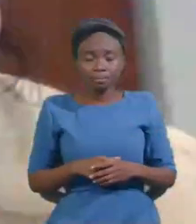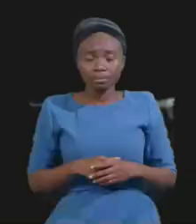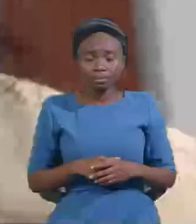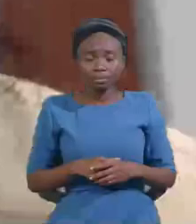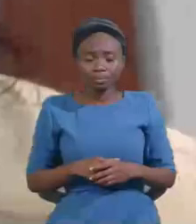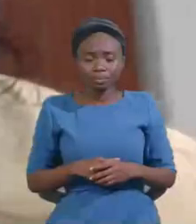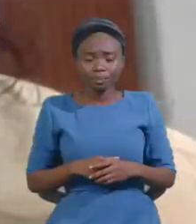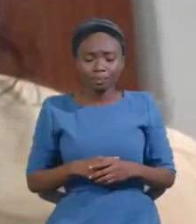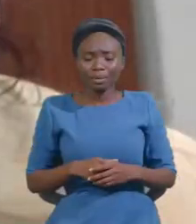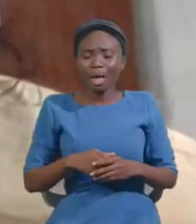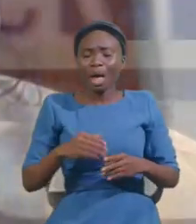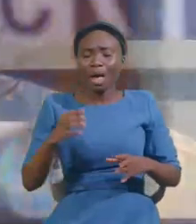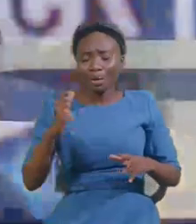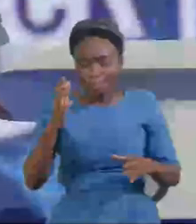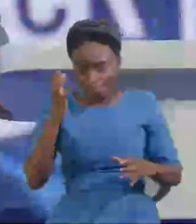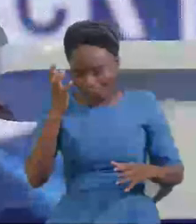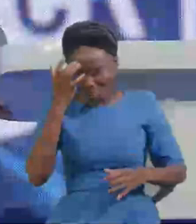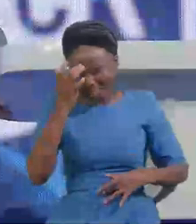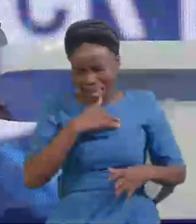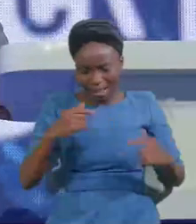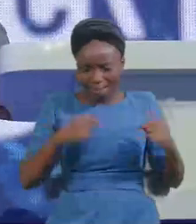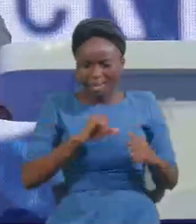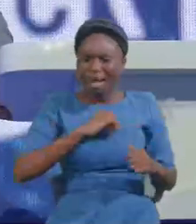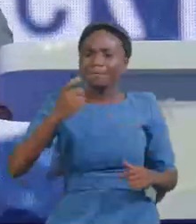maladie externe sur le corps,